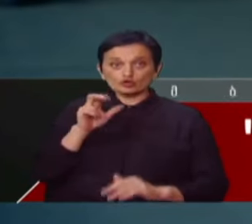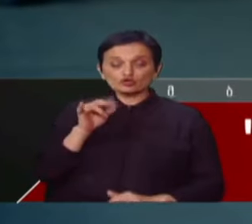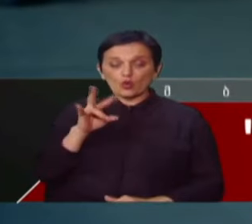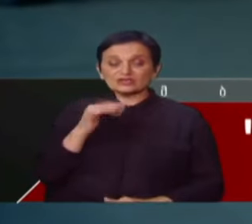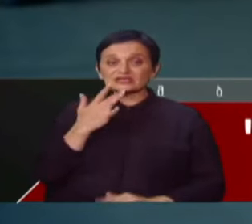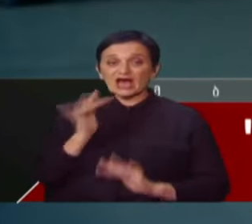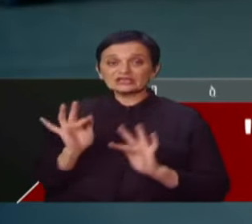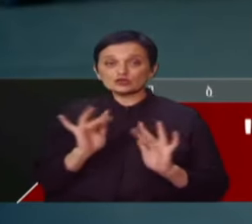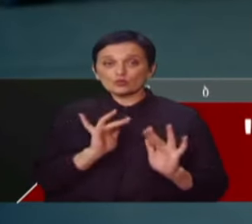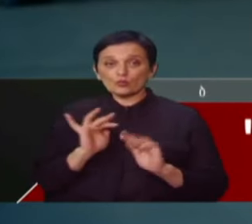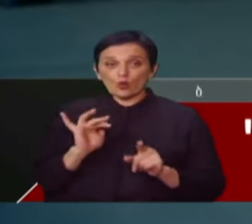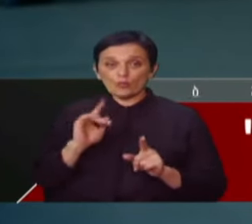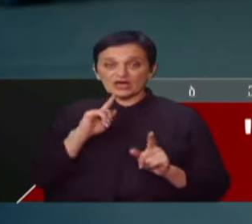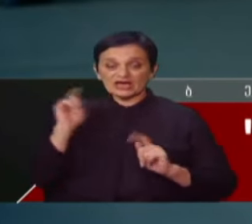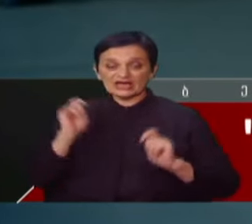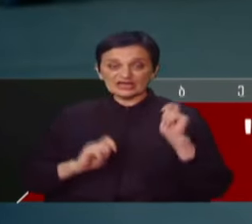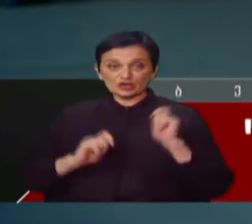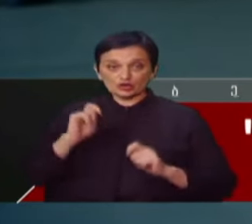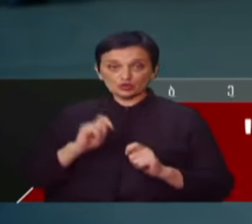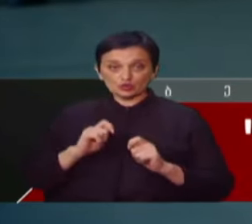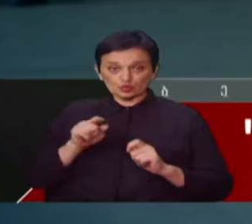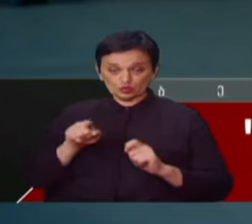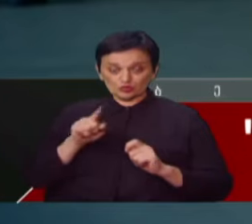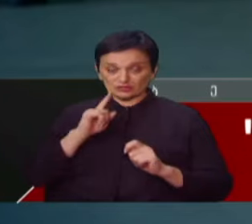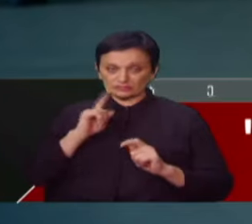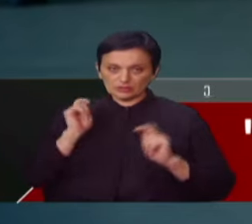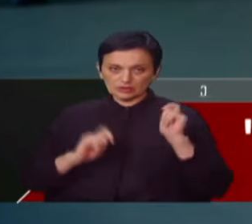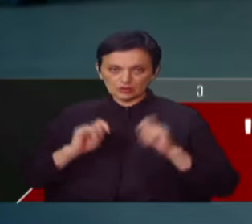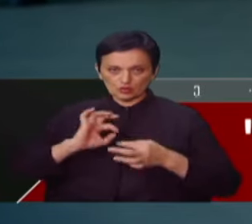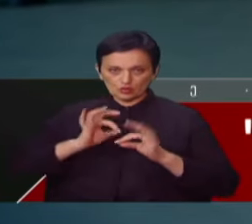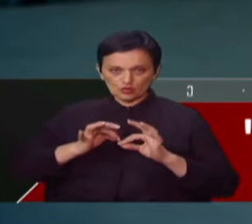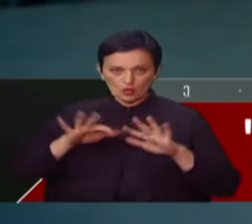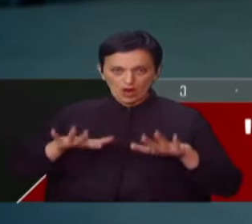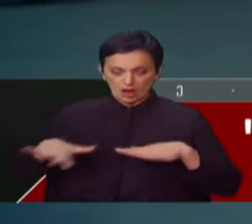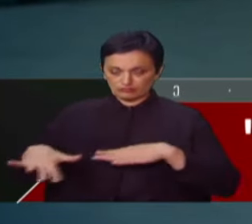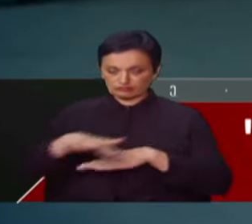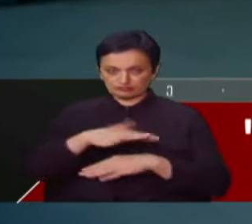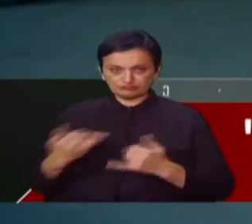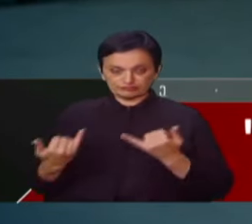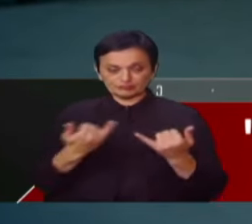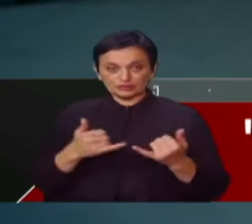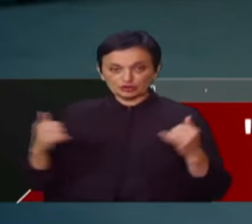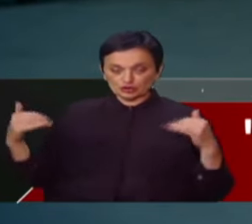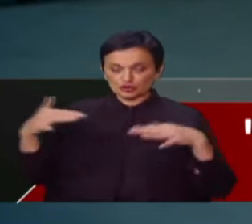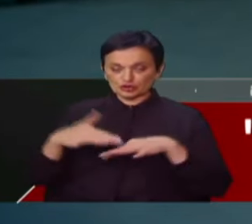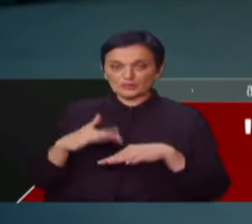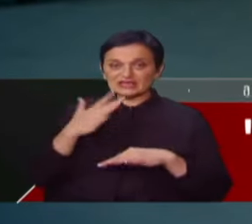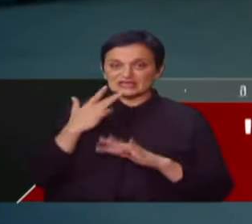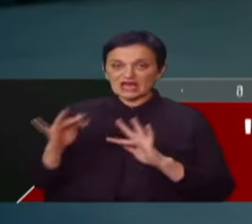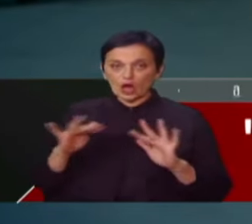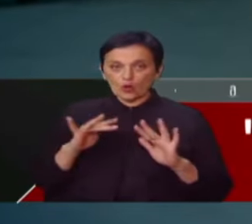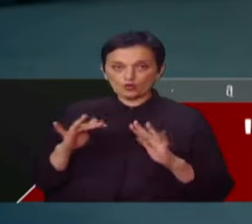ჭყონიამ ნაციონალურ მოძრაობას ყრილობისთვის აქ გამოუყო უფრო სწორად ყრილობისთვის კონკრეტული ფარტი და სწორედ იქ იყვნენ შეკრებული ნაციონალური